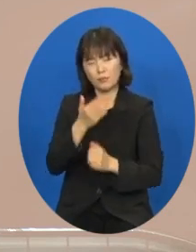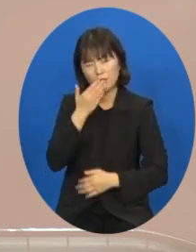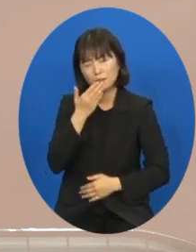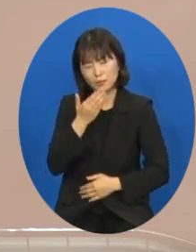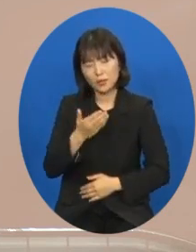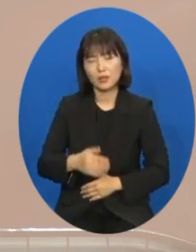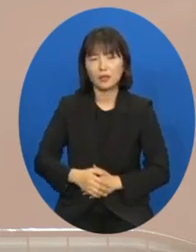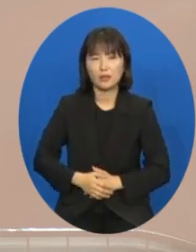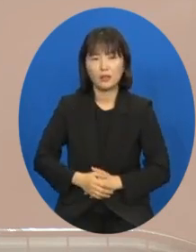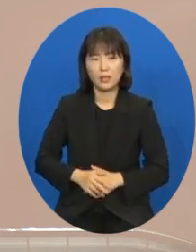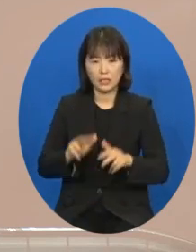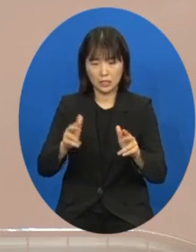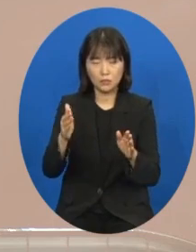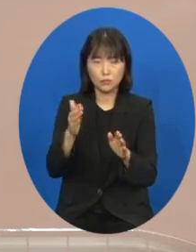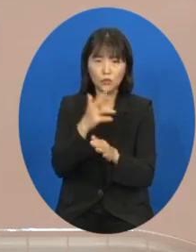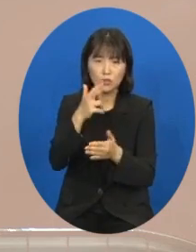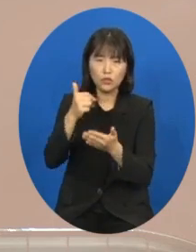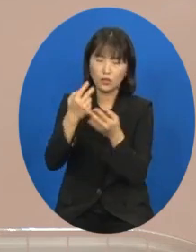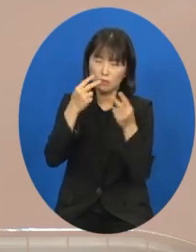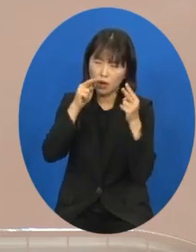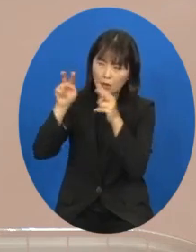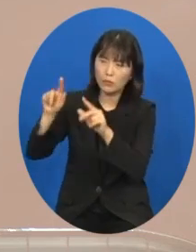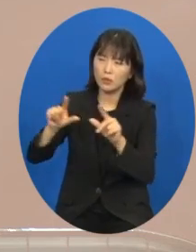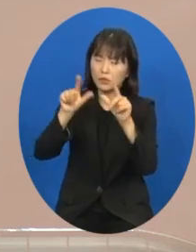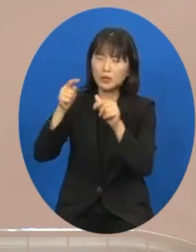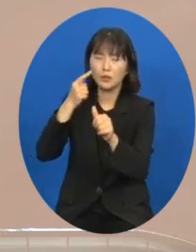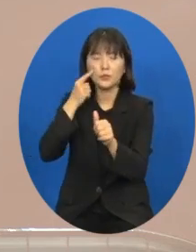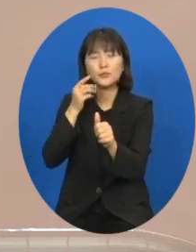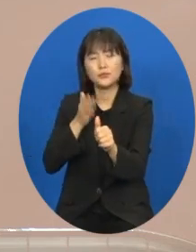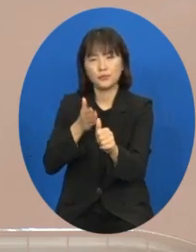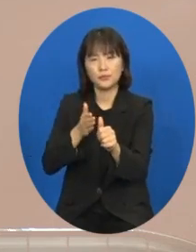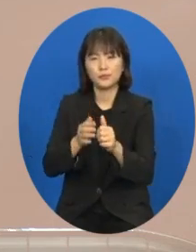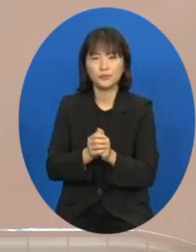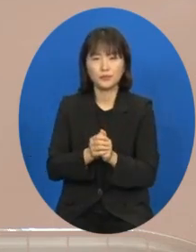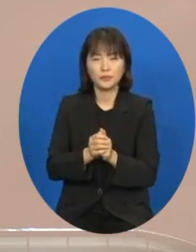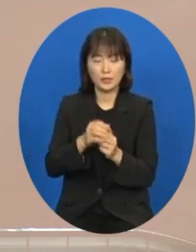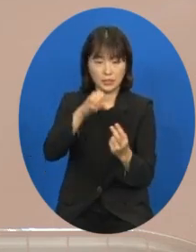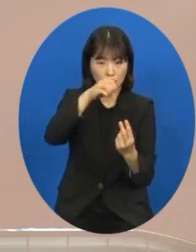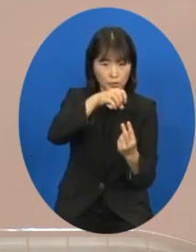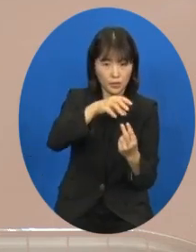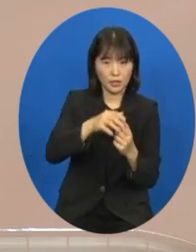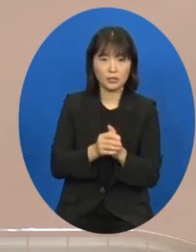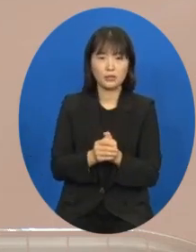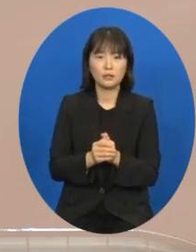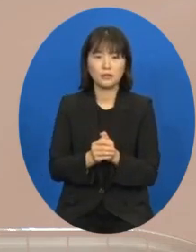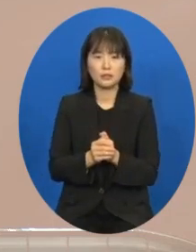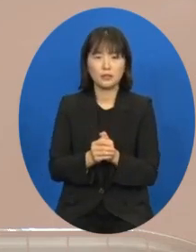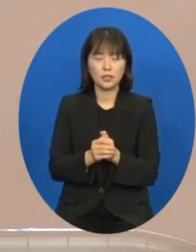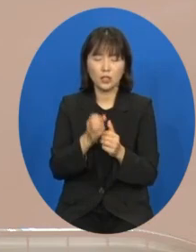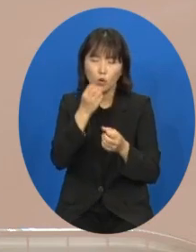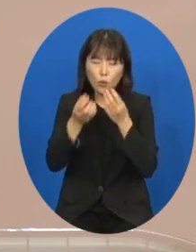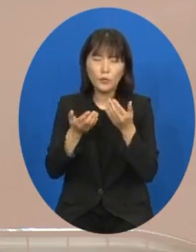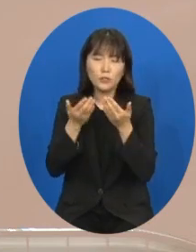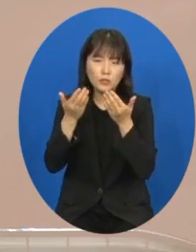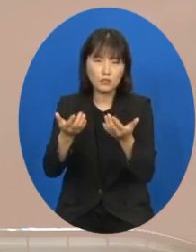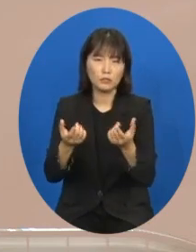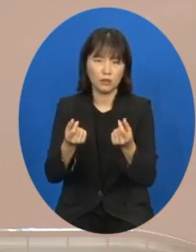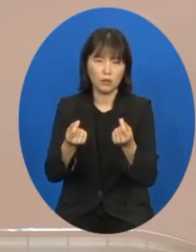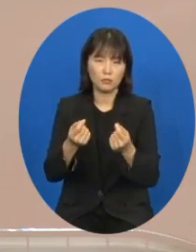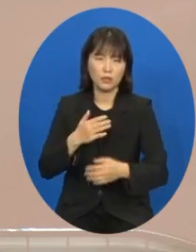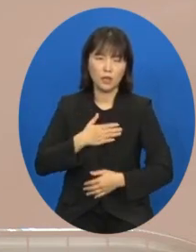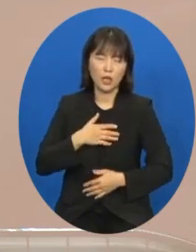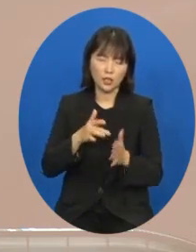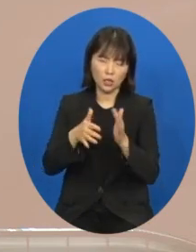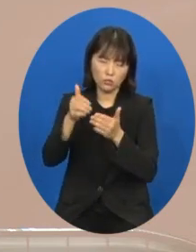있어요. 지금부터 주님 바라보고 살아보세요. 그러면 세례 요한이 이 고백했던 거, 나는